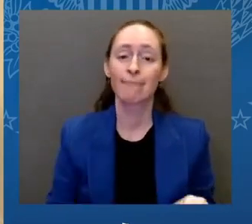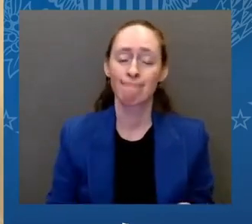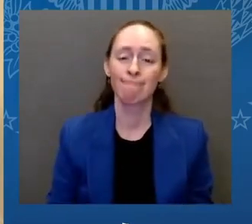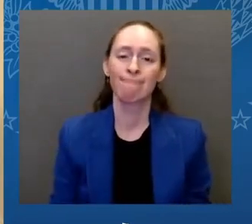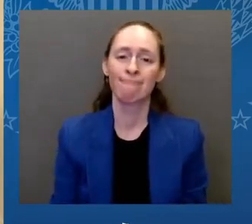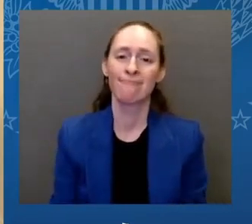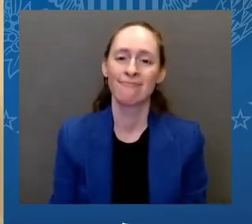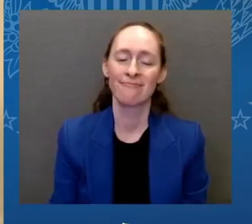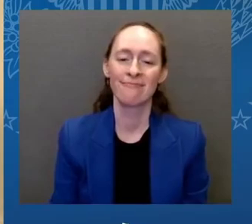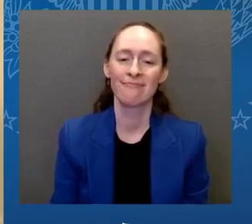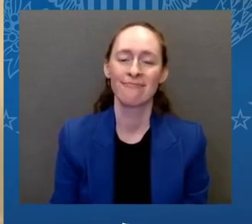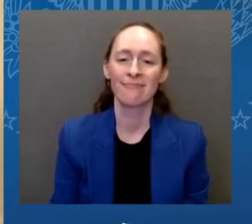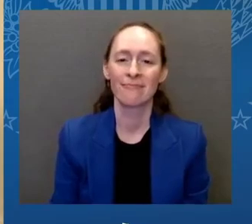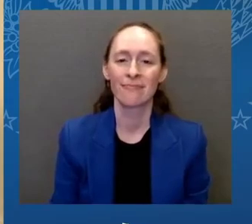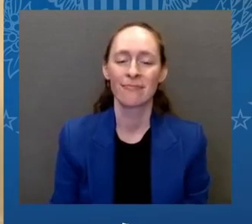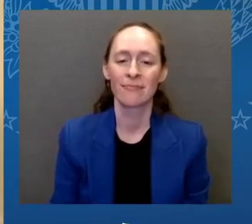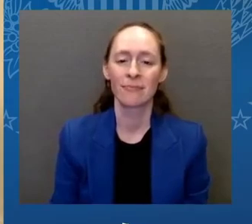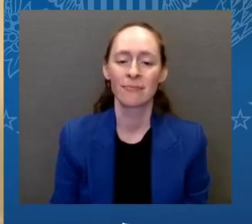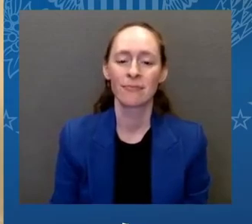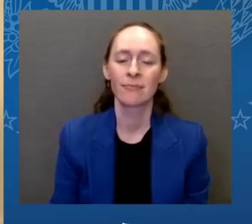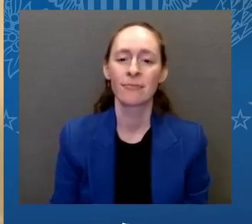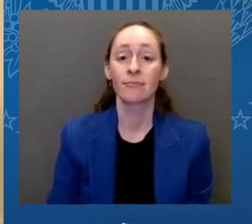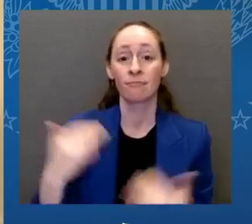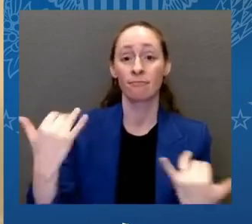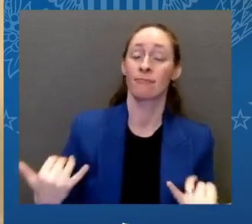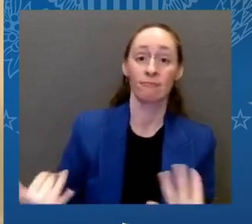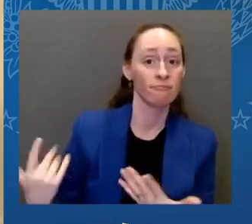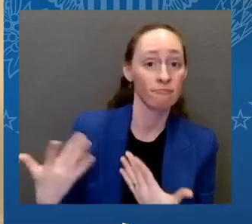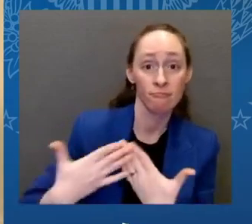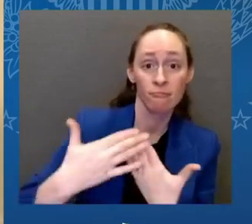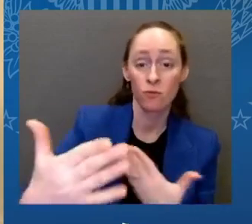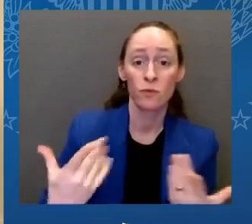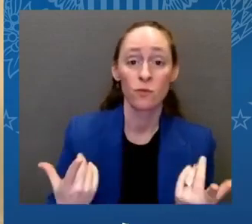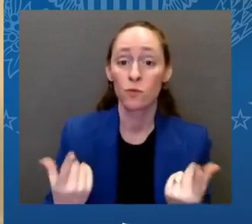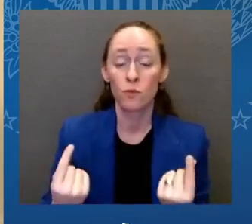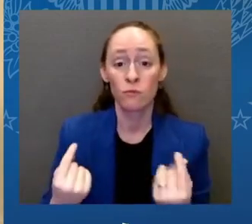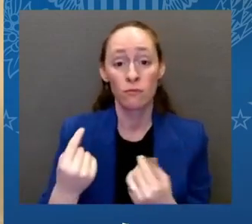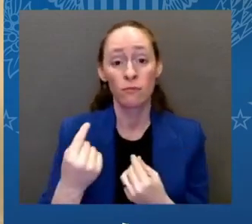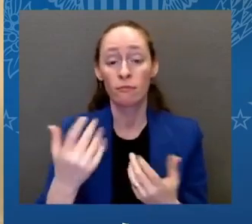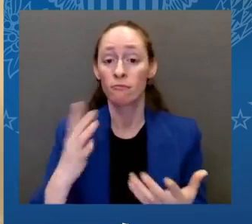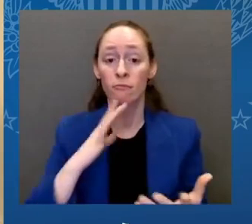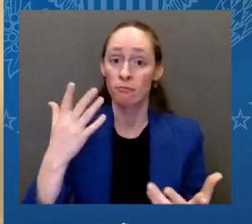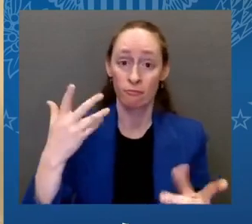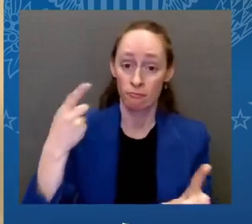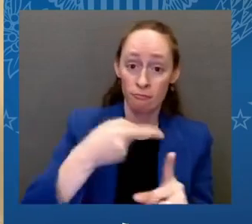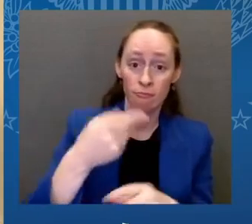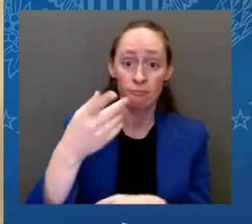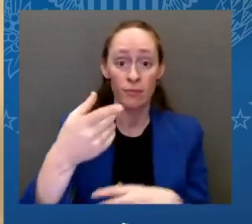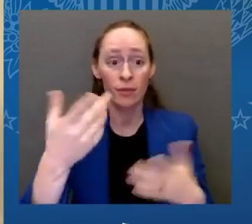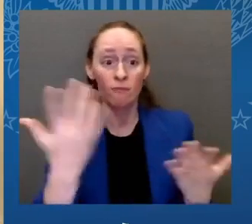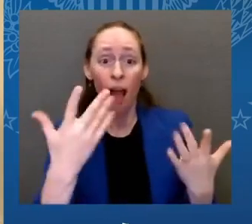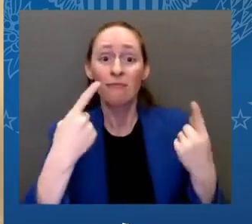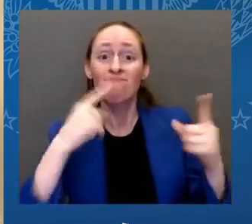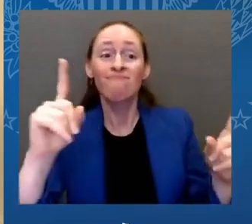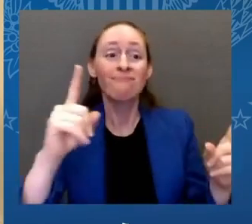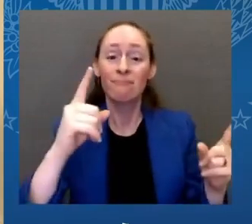Як довго, так треба, як довго. І разом я не маю жодних сумнівів, що